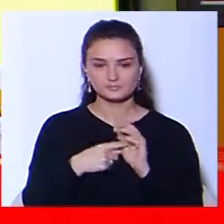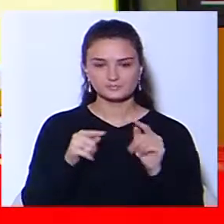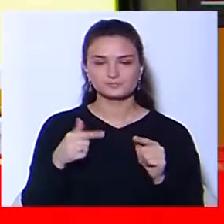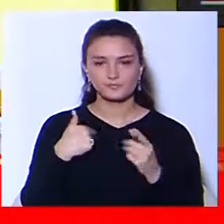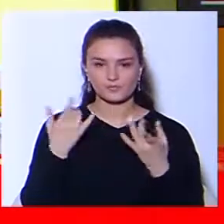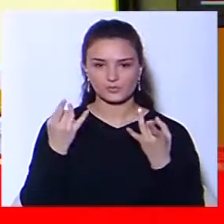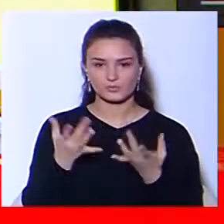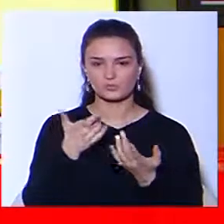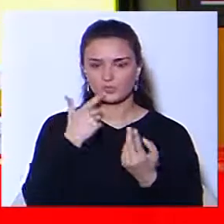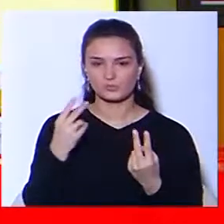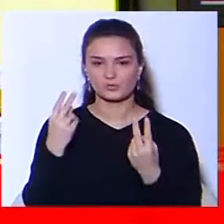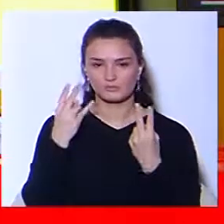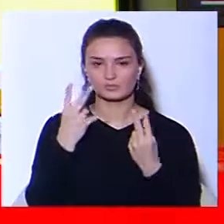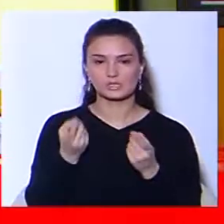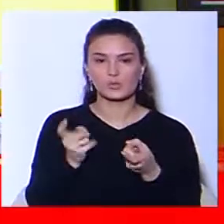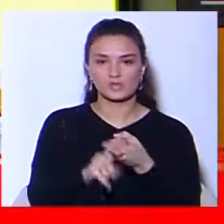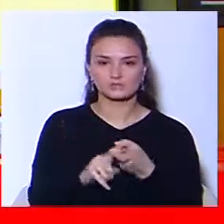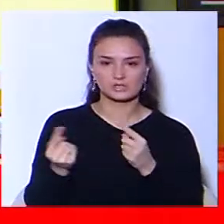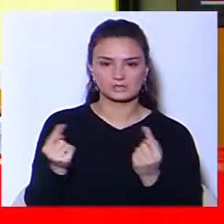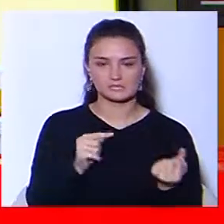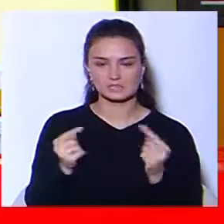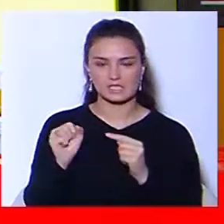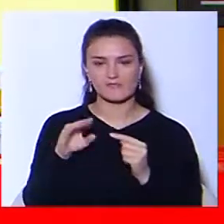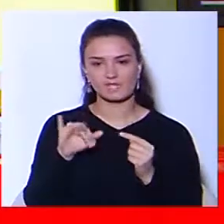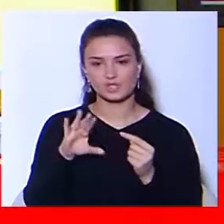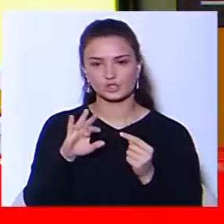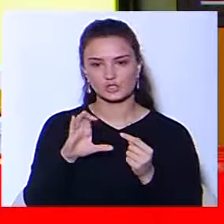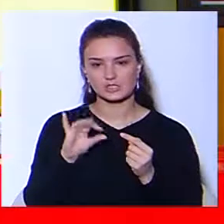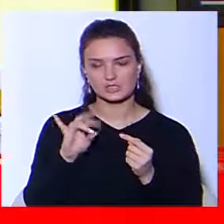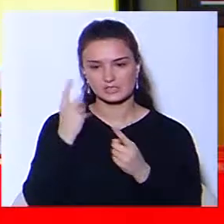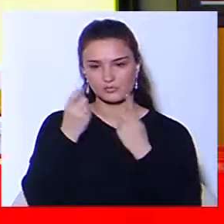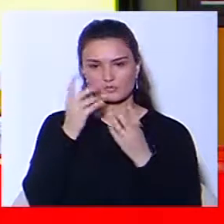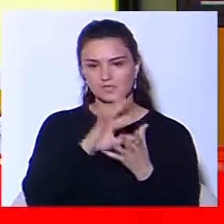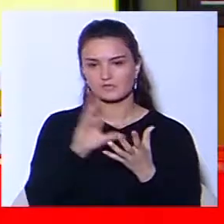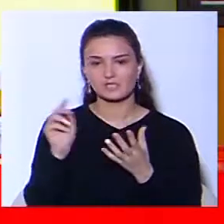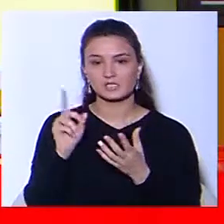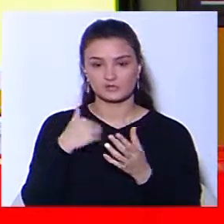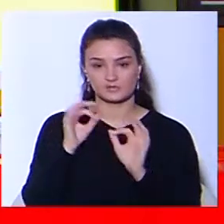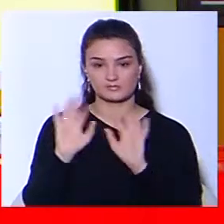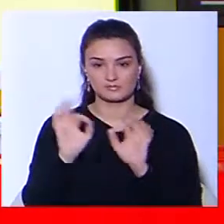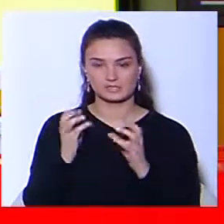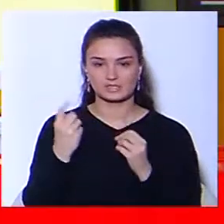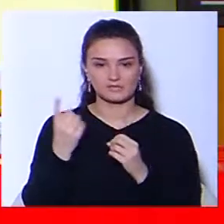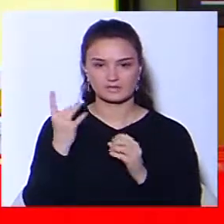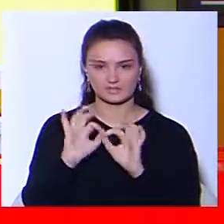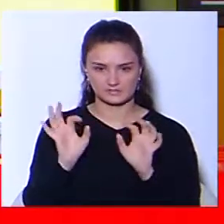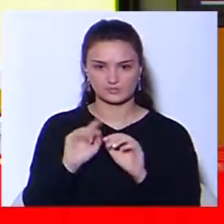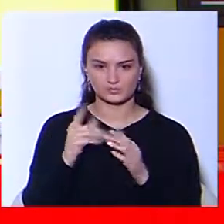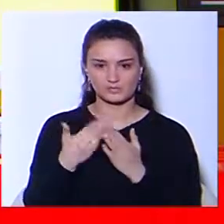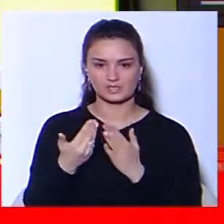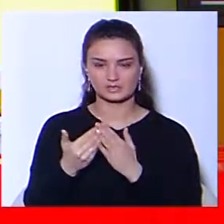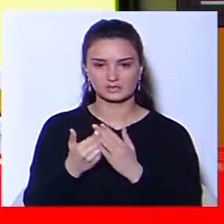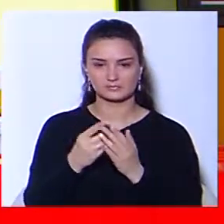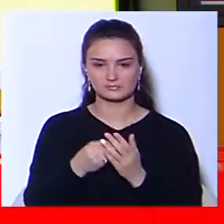Მე უბრალოდ მაყურებელმა რომ დაუკავშიროს ერთმანეთს აფლატოქსინი და ყველა ის ინფორმაცია, რომელზედაც ჩვენ გვისაუბრია, კიდევ ერთხელ გეტყვით, რომ